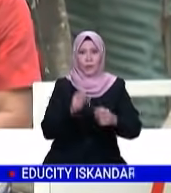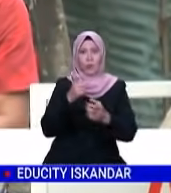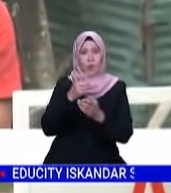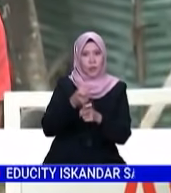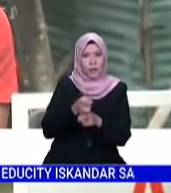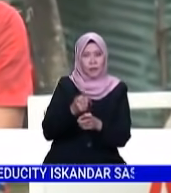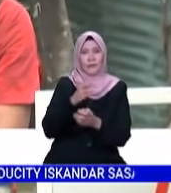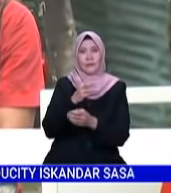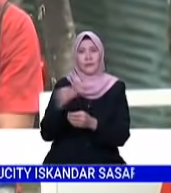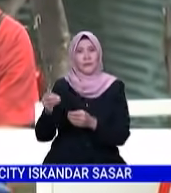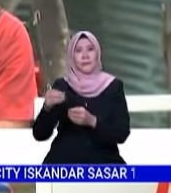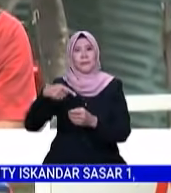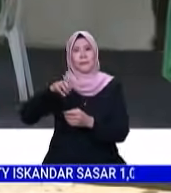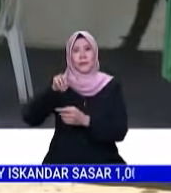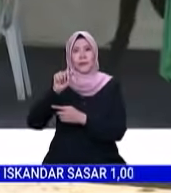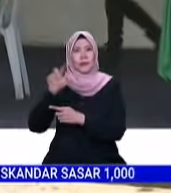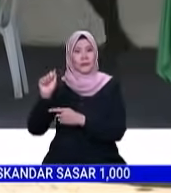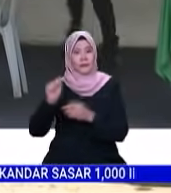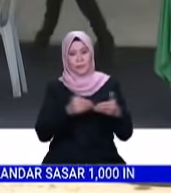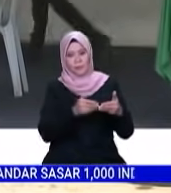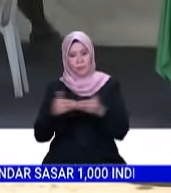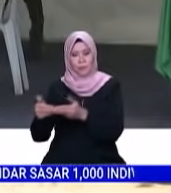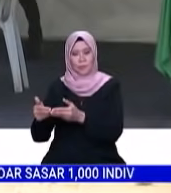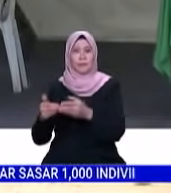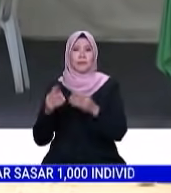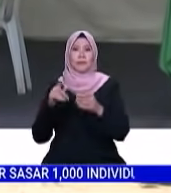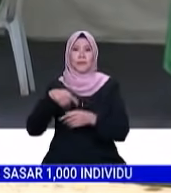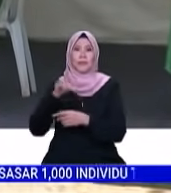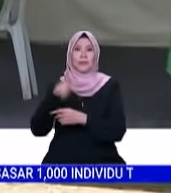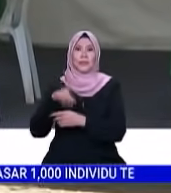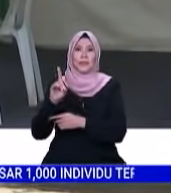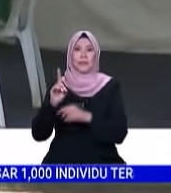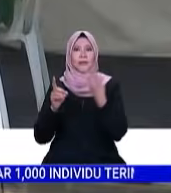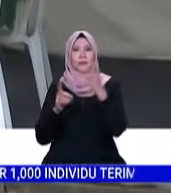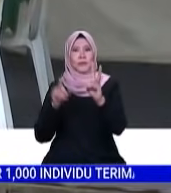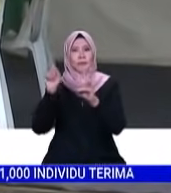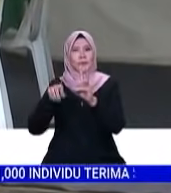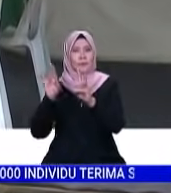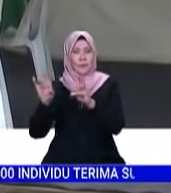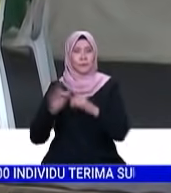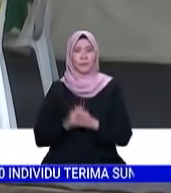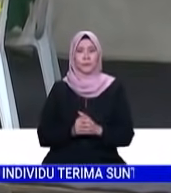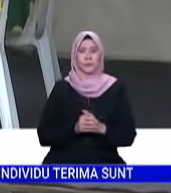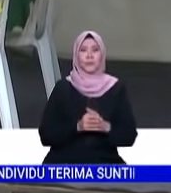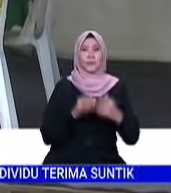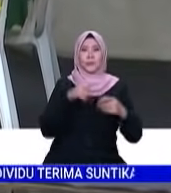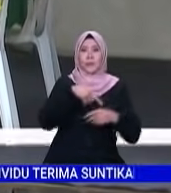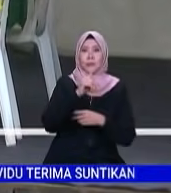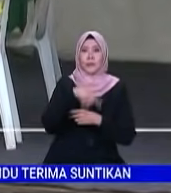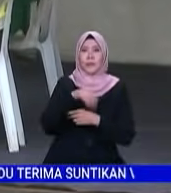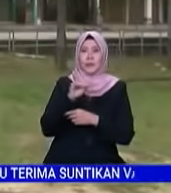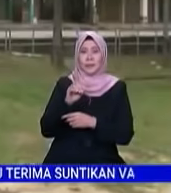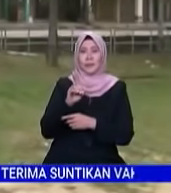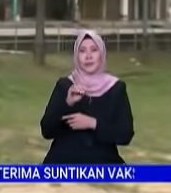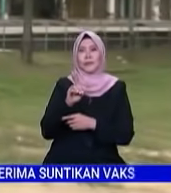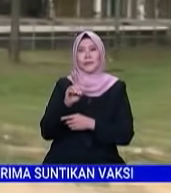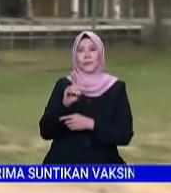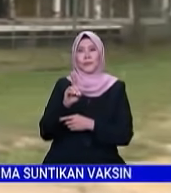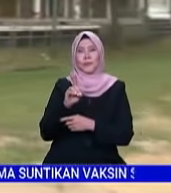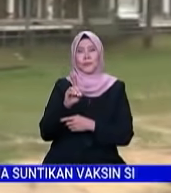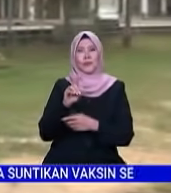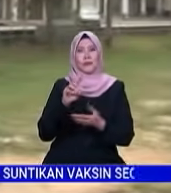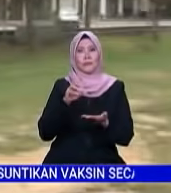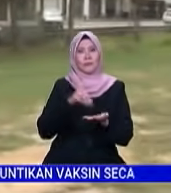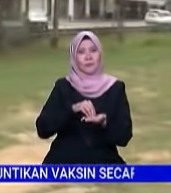Penaga dilanjutkan sehingga 16 Ogos. PKPD Bandar Cheneh Baru dan Felda Neram 2 di